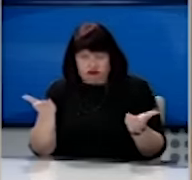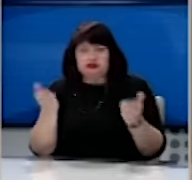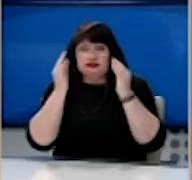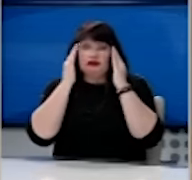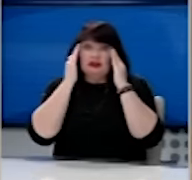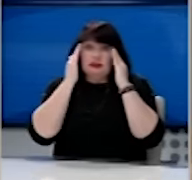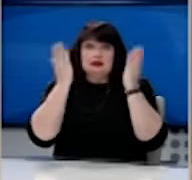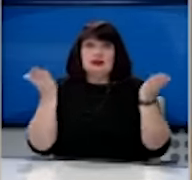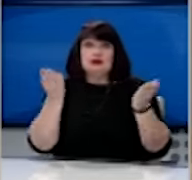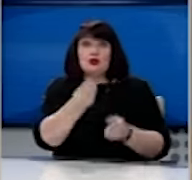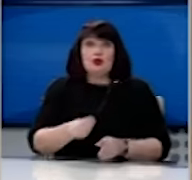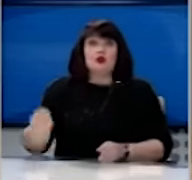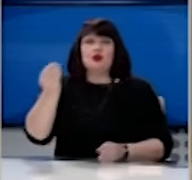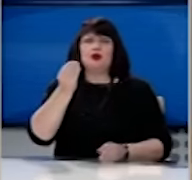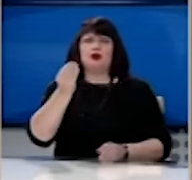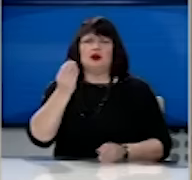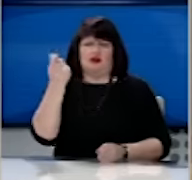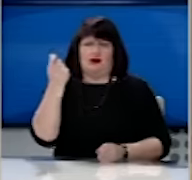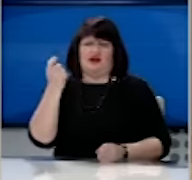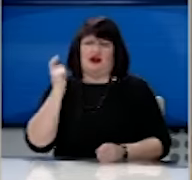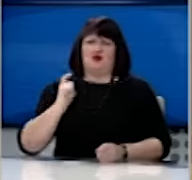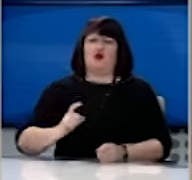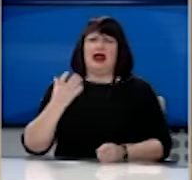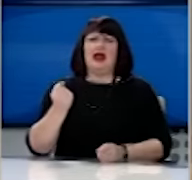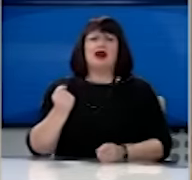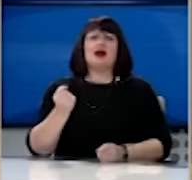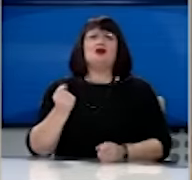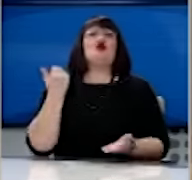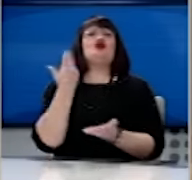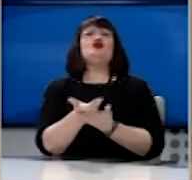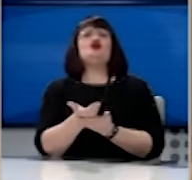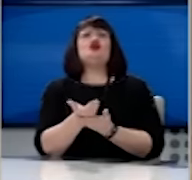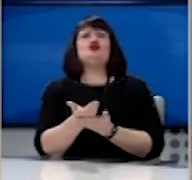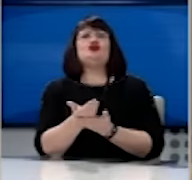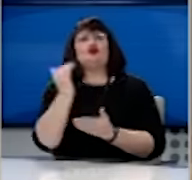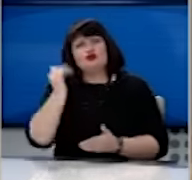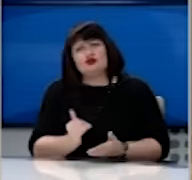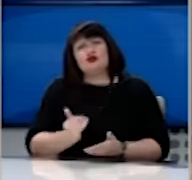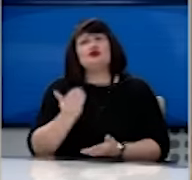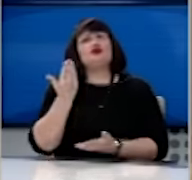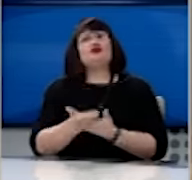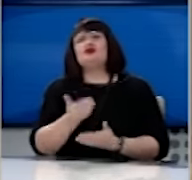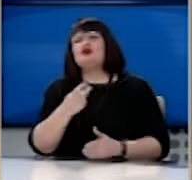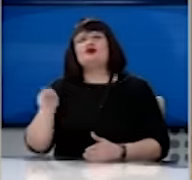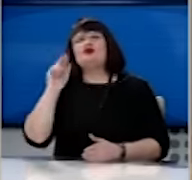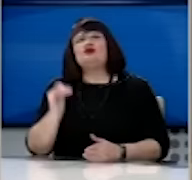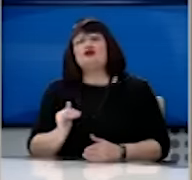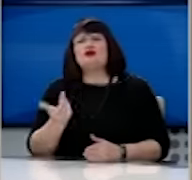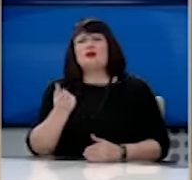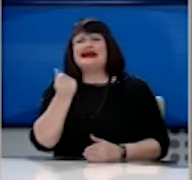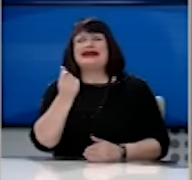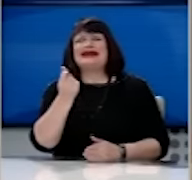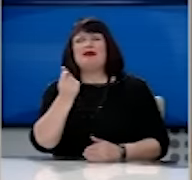με πολύ μεγαλύτερα εισοδήματα. Τι κάνει η ζήτηση, ανεβαίνει ή πέφτει? Και τι κάνει σε αυτή την περίπτωση η τιμή